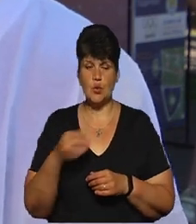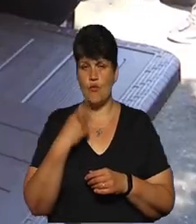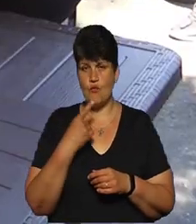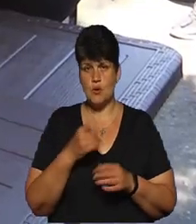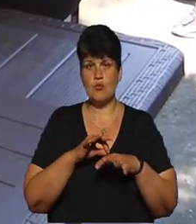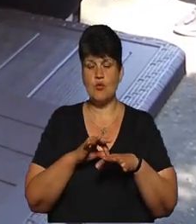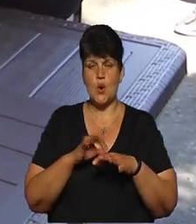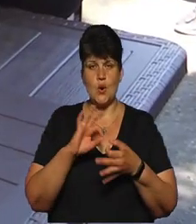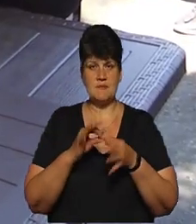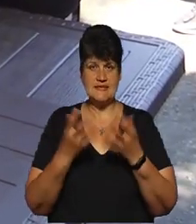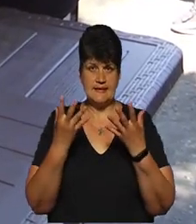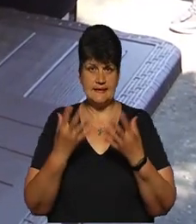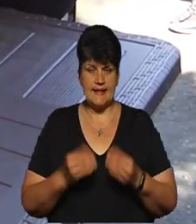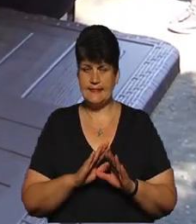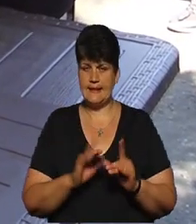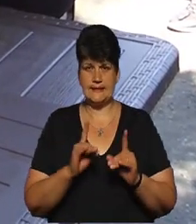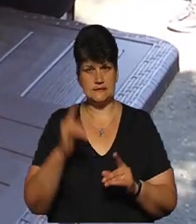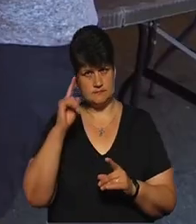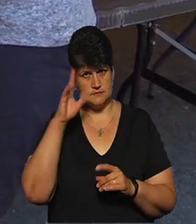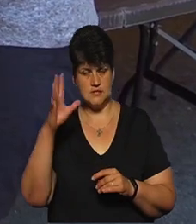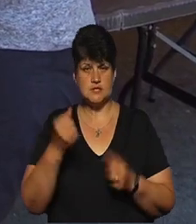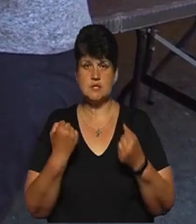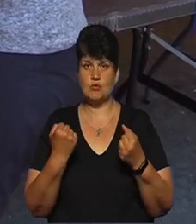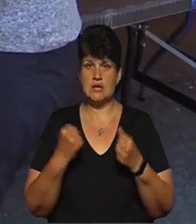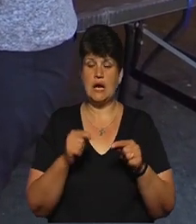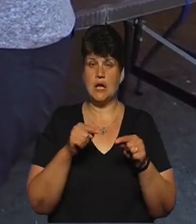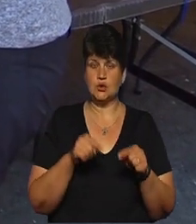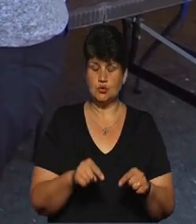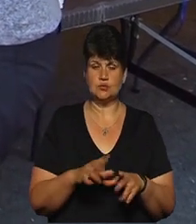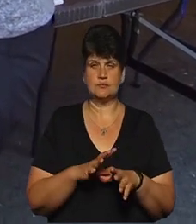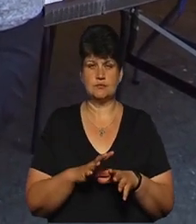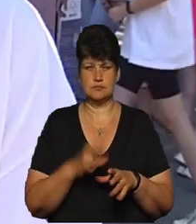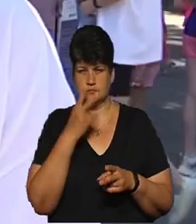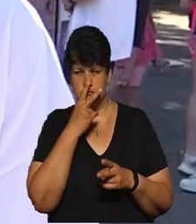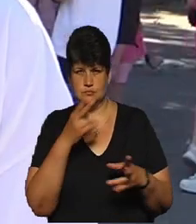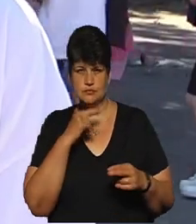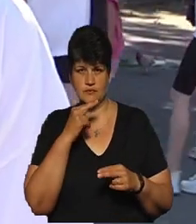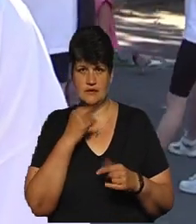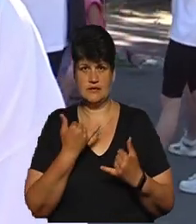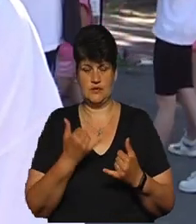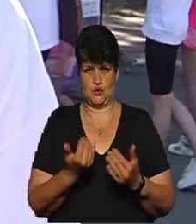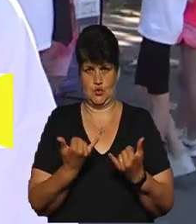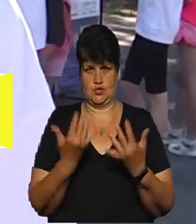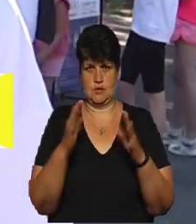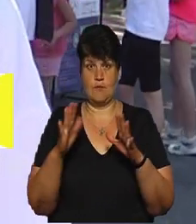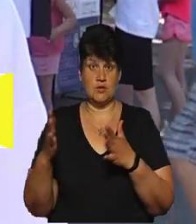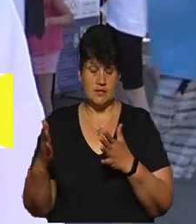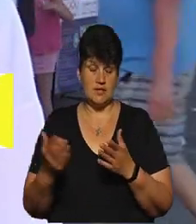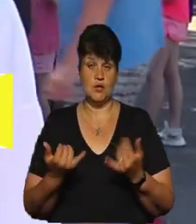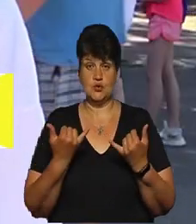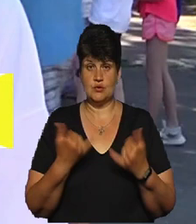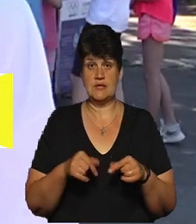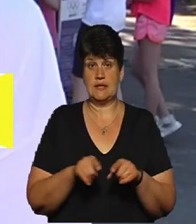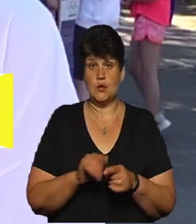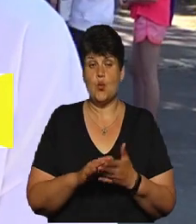день не лише для популяризації спорту, а й для того, щоб відволікти людей від сьогоднішніх подій. У нас такі зараз умови